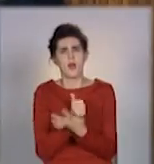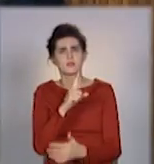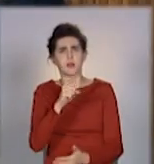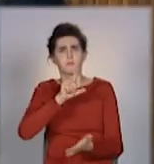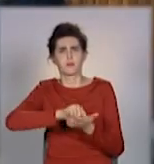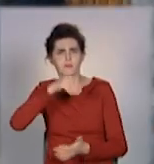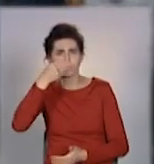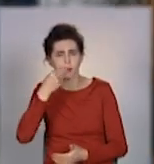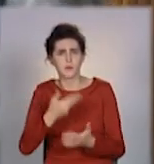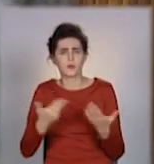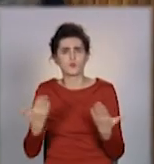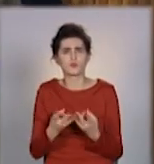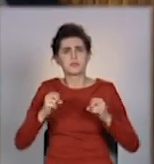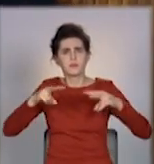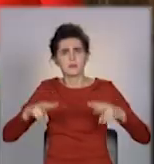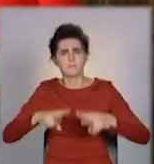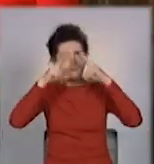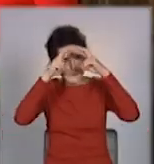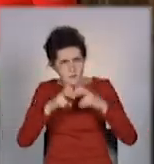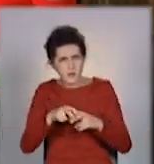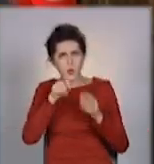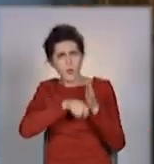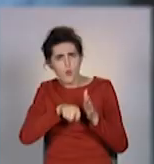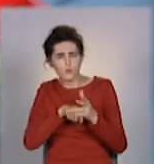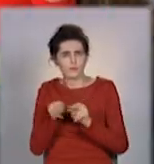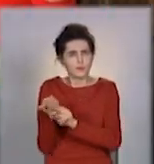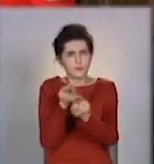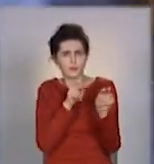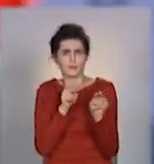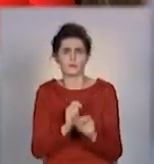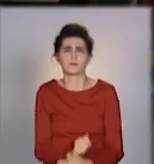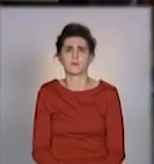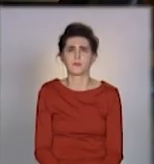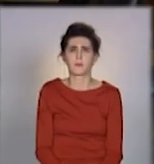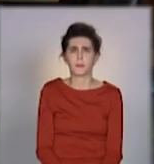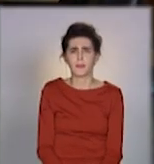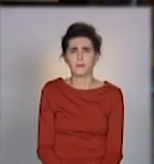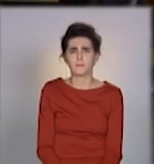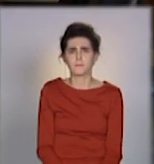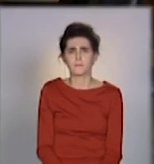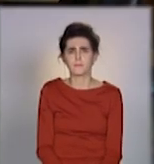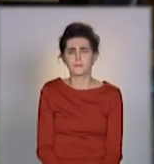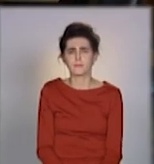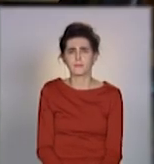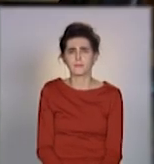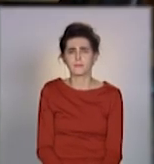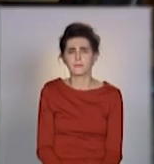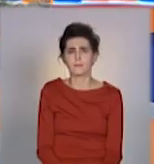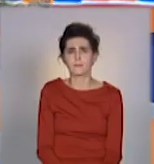думку спеціалістів, значно зменшить коло можливостей для маніпуляцій. Олексій Куделя, Максим Запорожець, телеканал «Донбас».